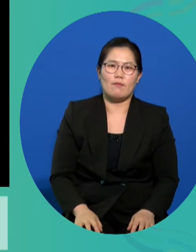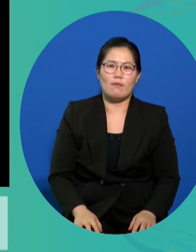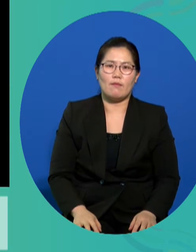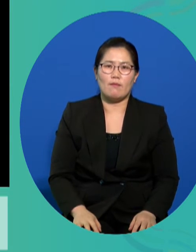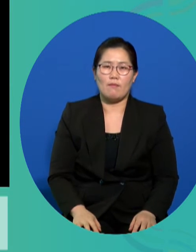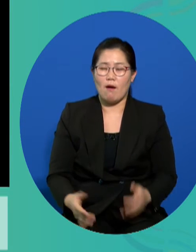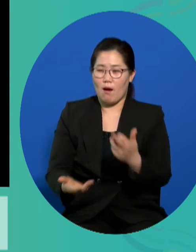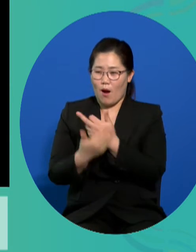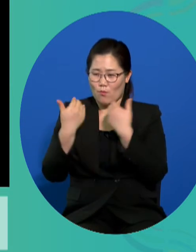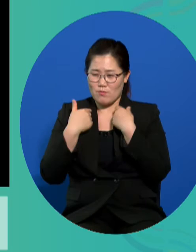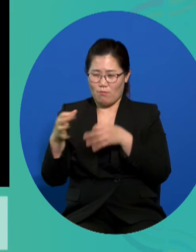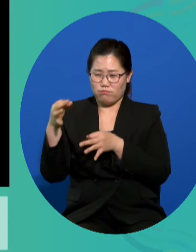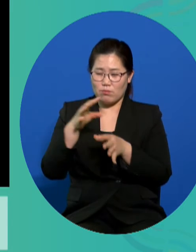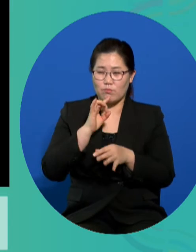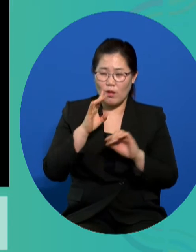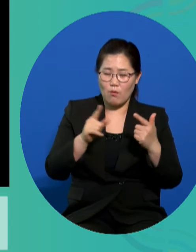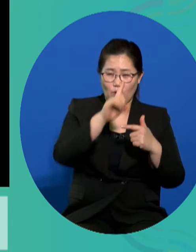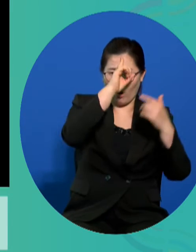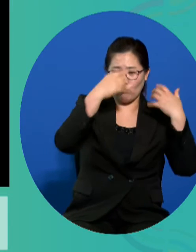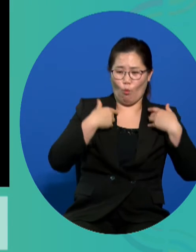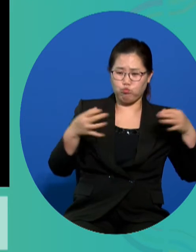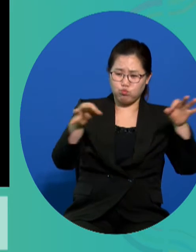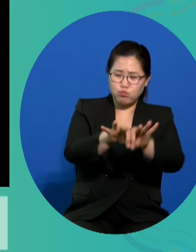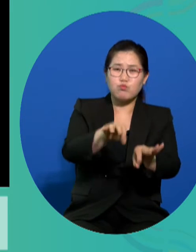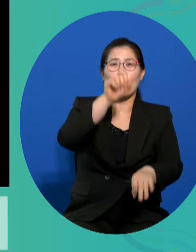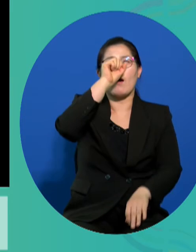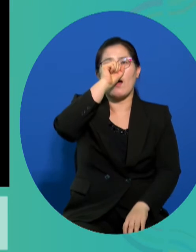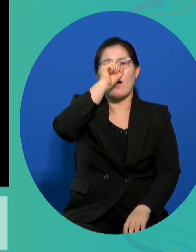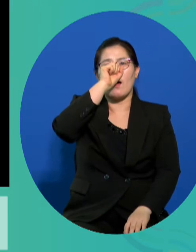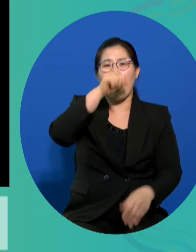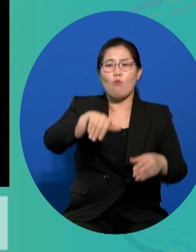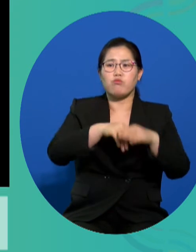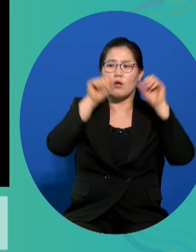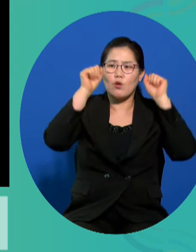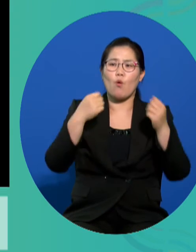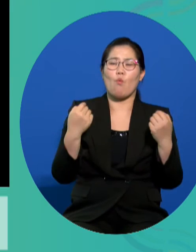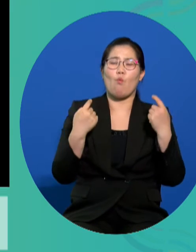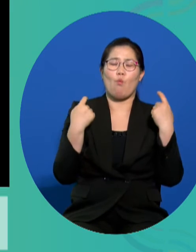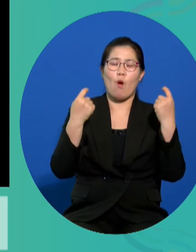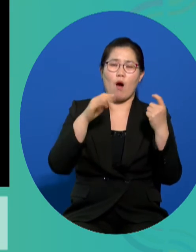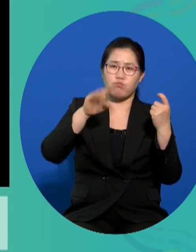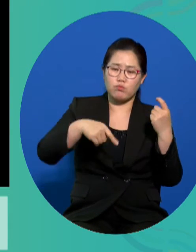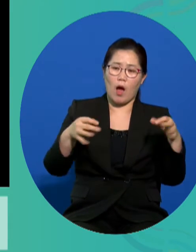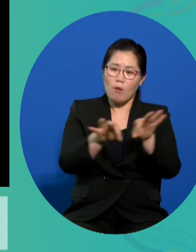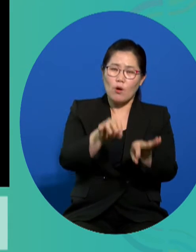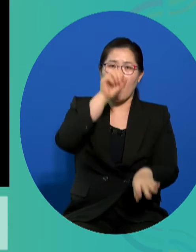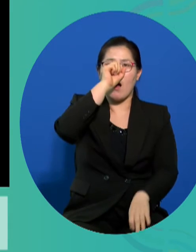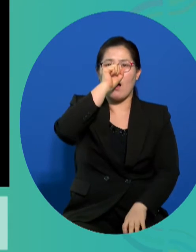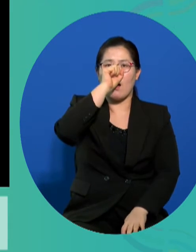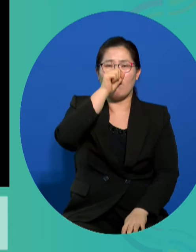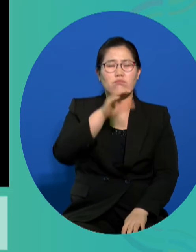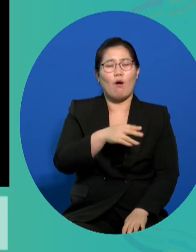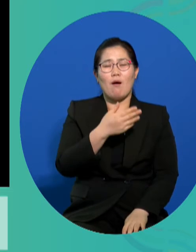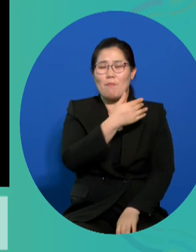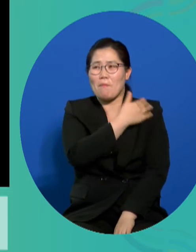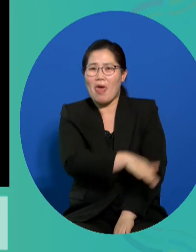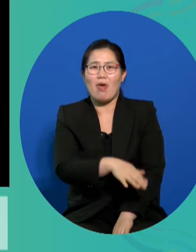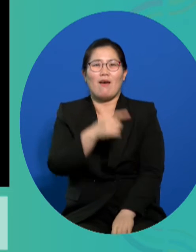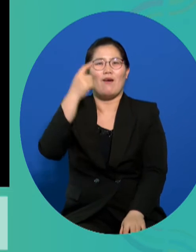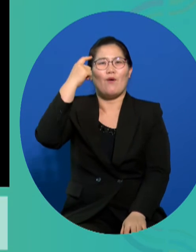안 되고 그만큼 역할 분담이 원활치 못하다는 이야기입니다. 사실 이런 부분은 솔직히